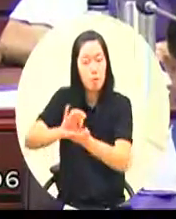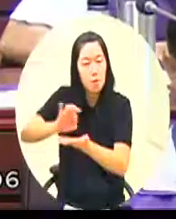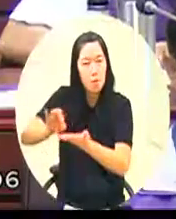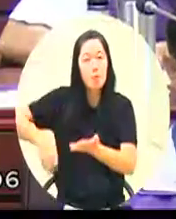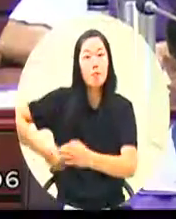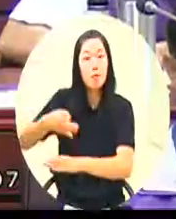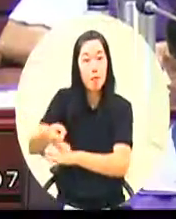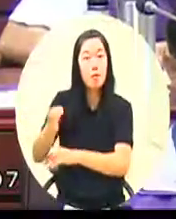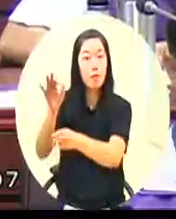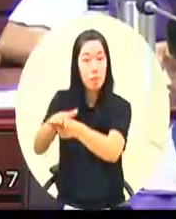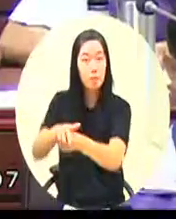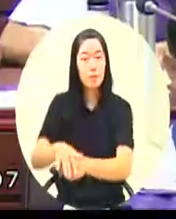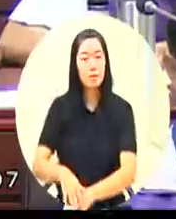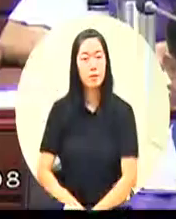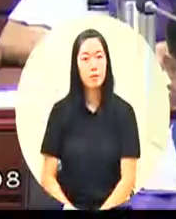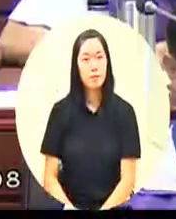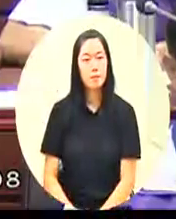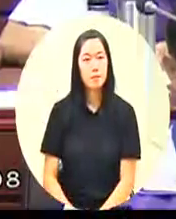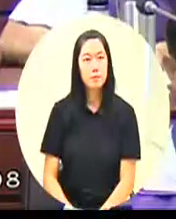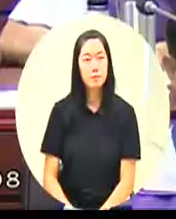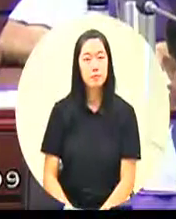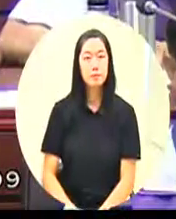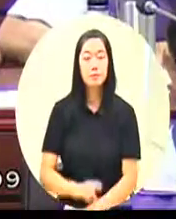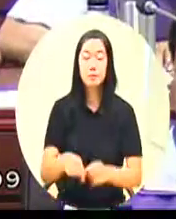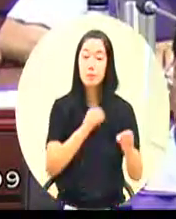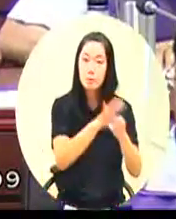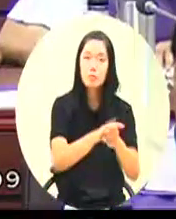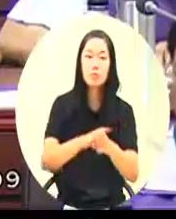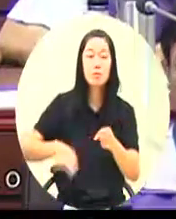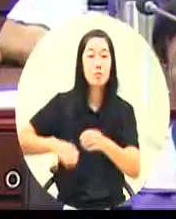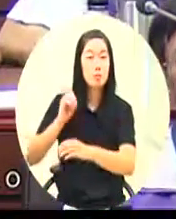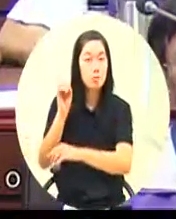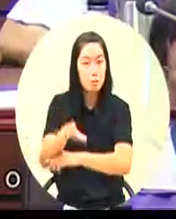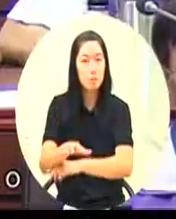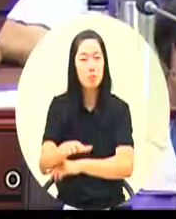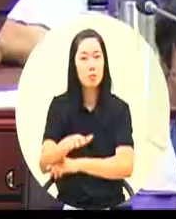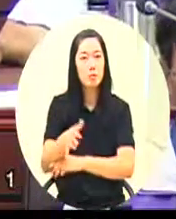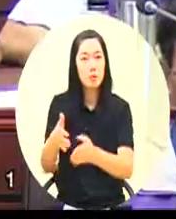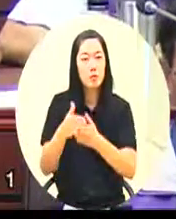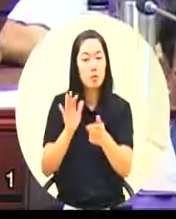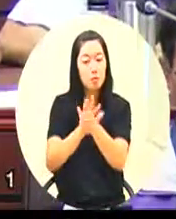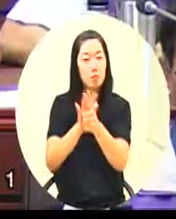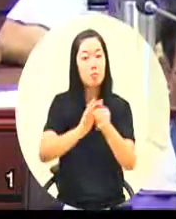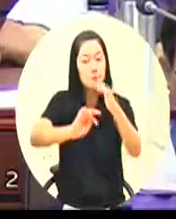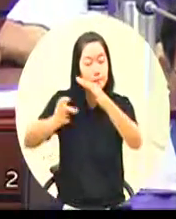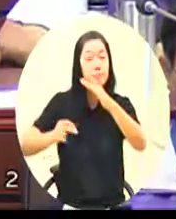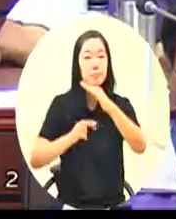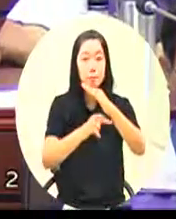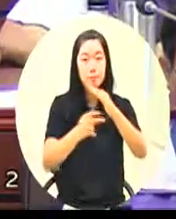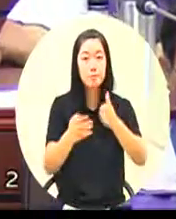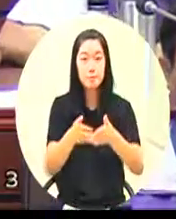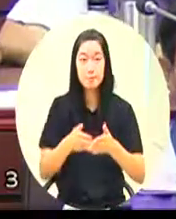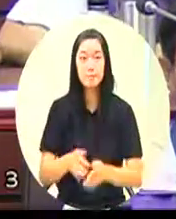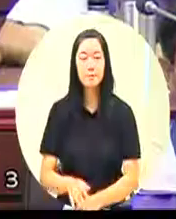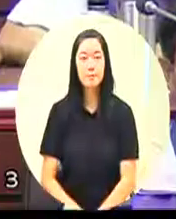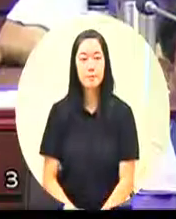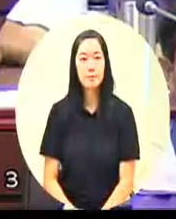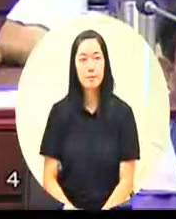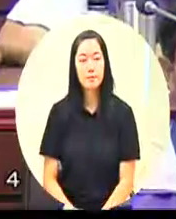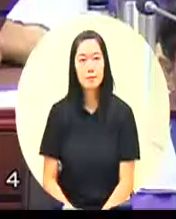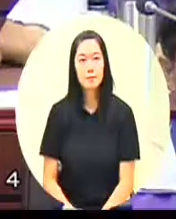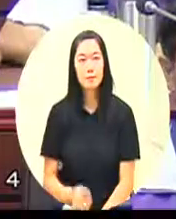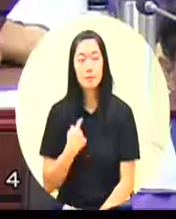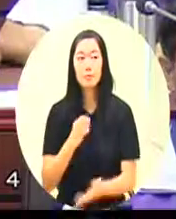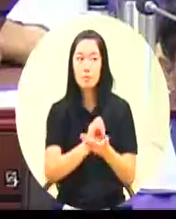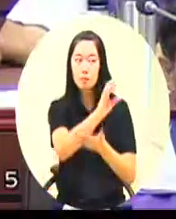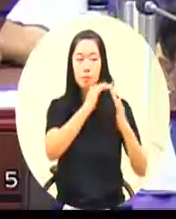好，我想该补助的、该救助的哈，就好好的给他们这个整修吧，哦。 会， 好吧， 我们已经会报到市政府，